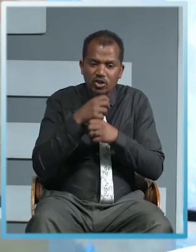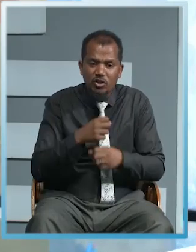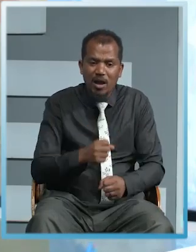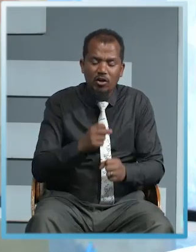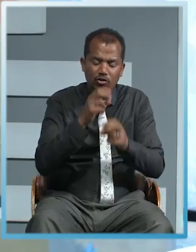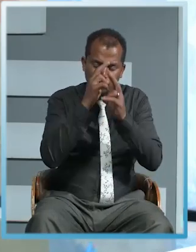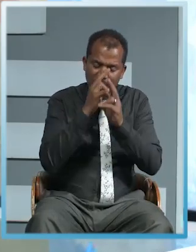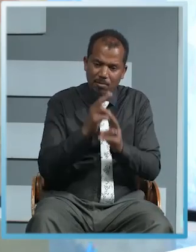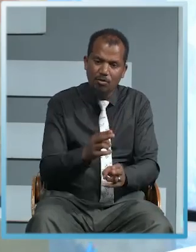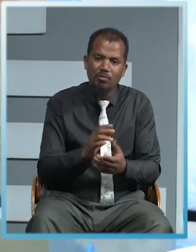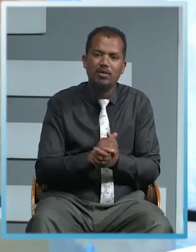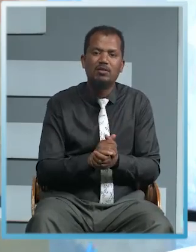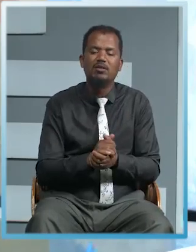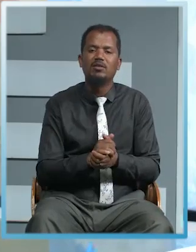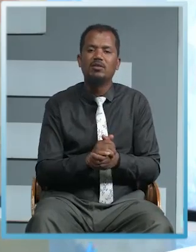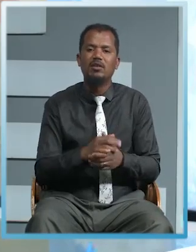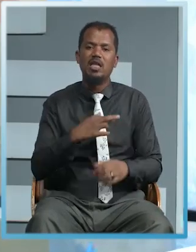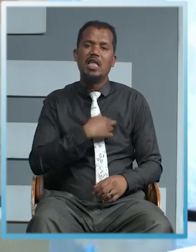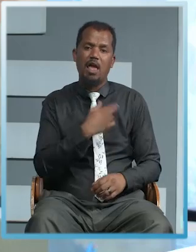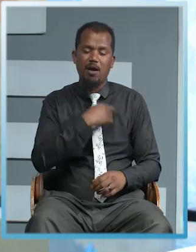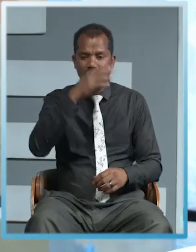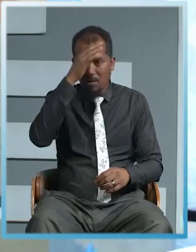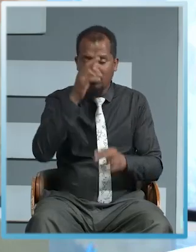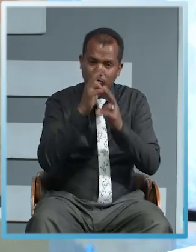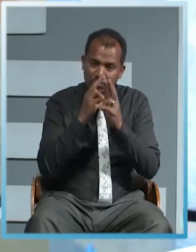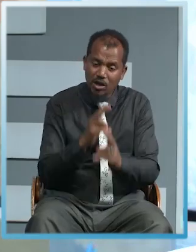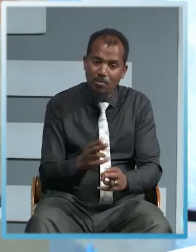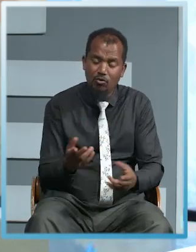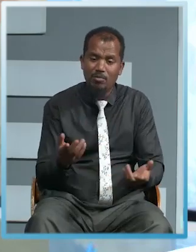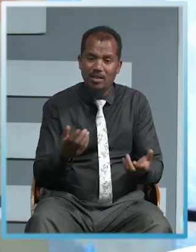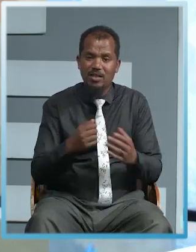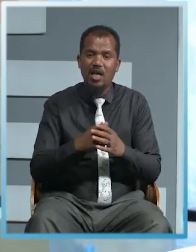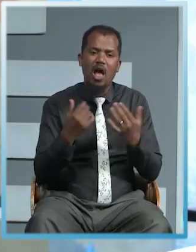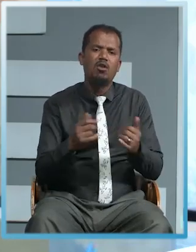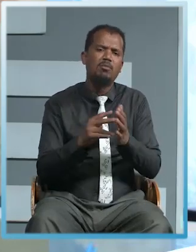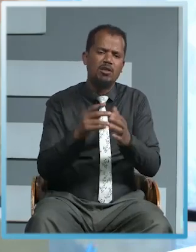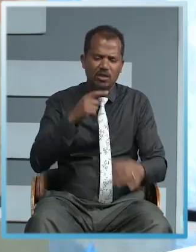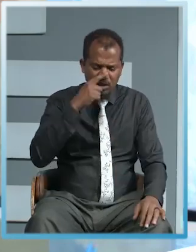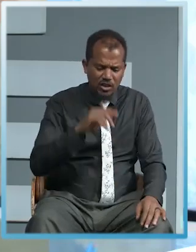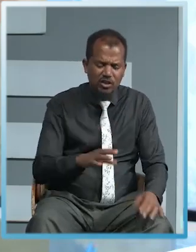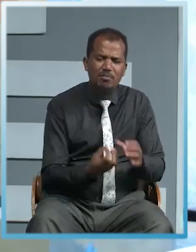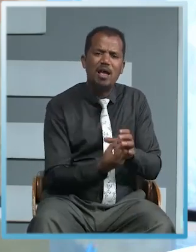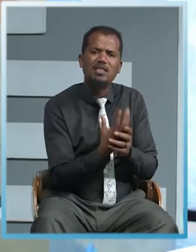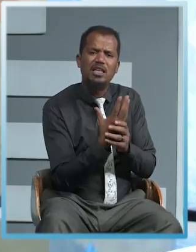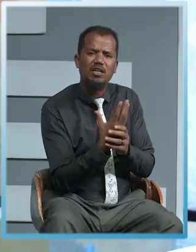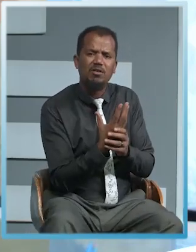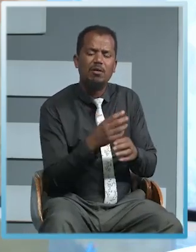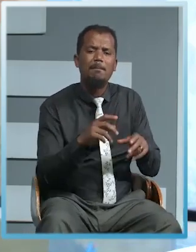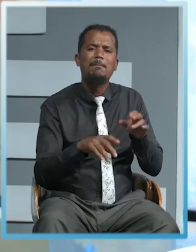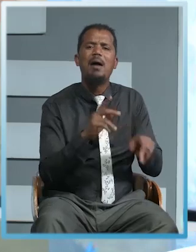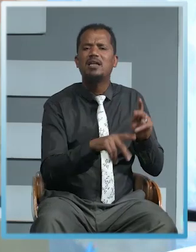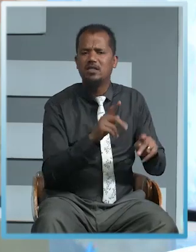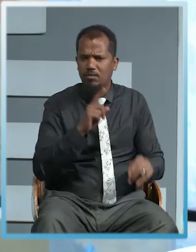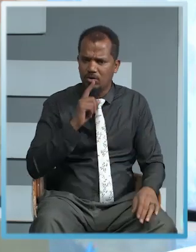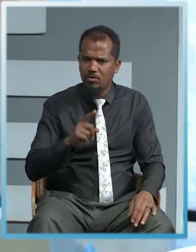ሽማግሌዎች የሚከበሩበት የሃይማኖት አባቶች የሚከበሩበት አለሽ ማለት ነው። አሁን ለምሳሌ ልጅን የሚያሳድገው ማህበረሰብ